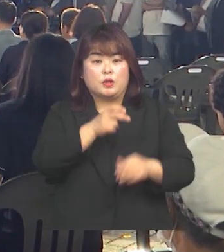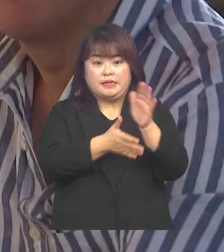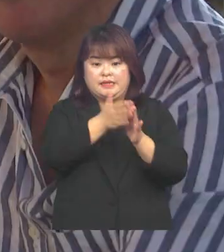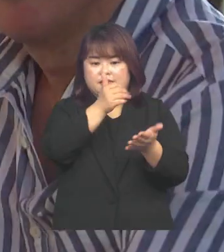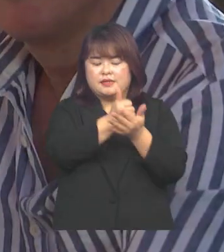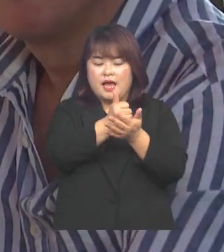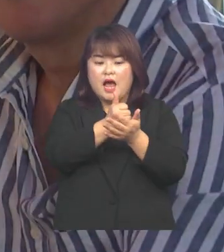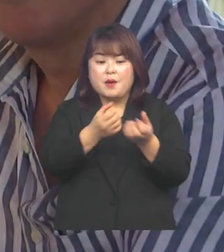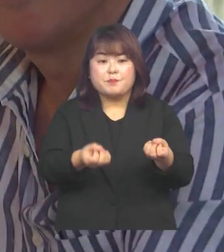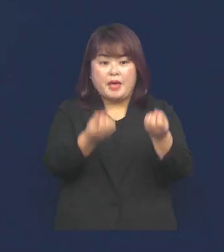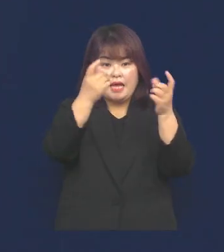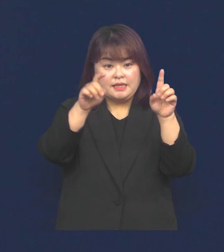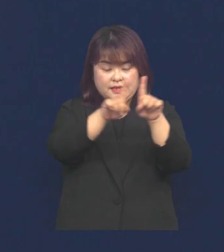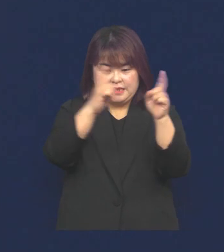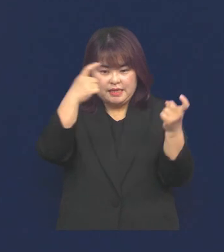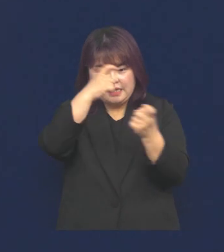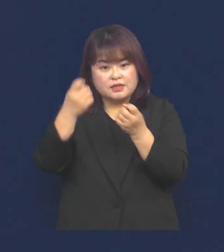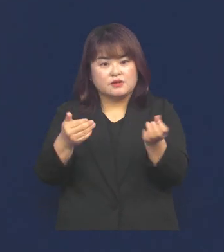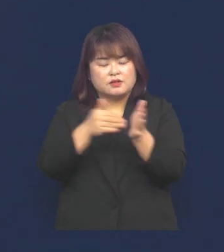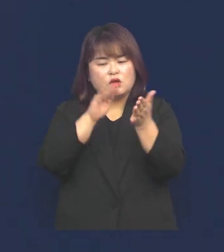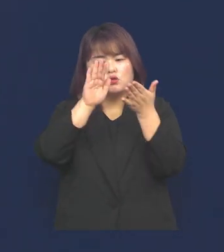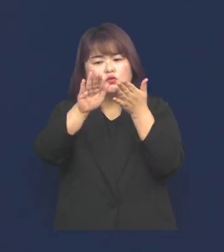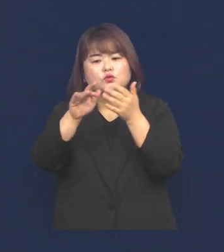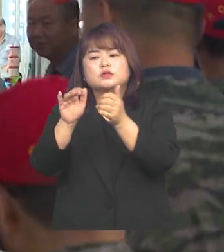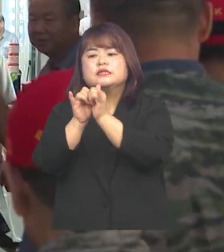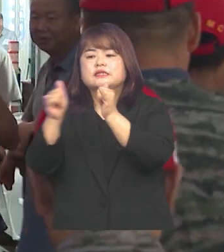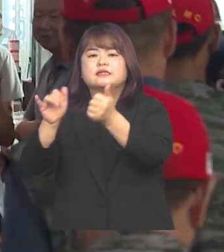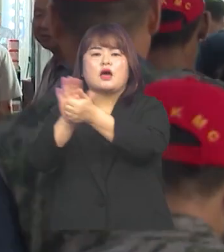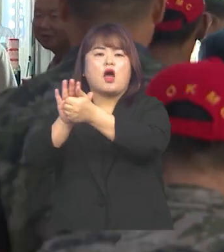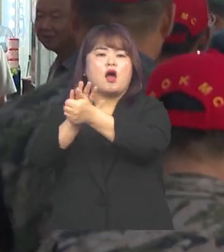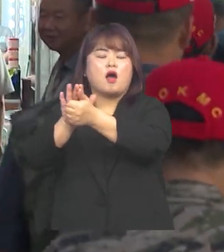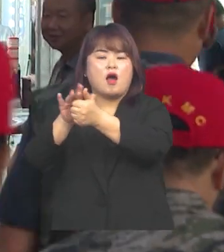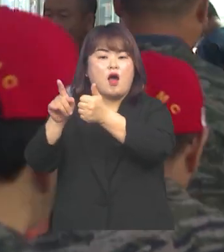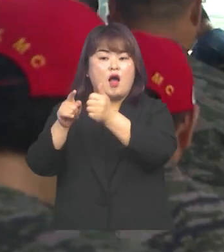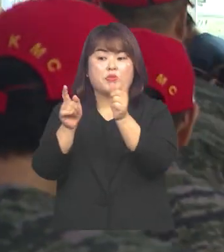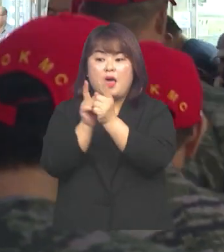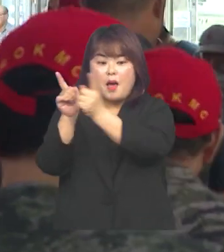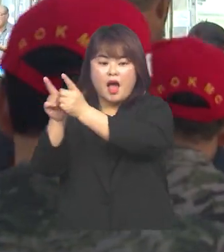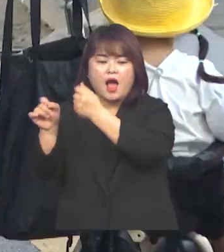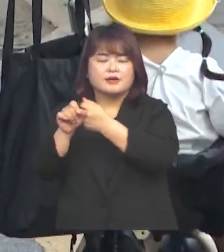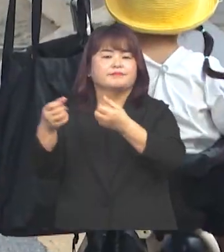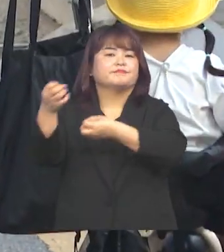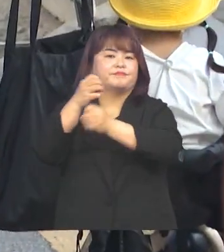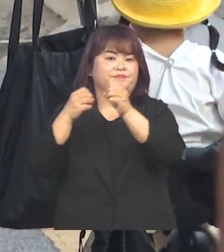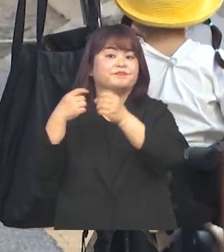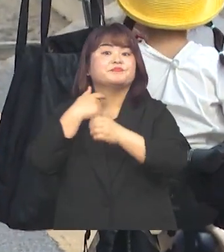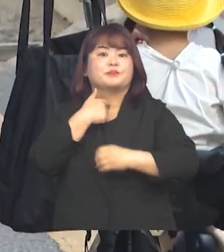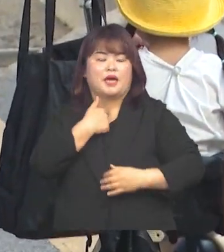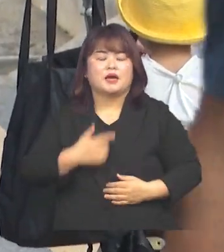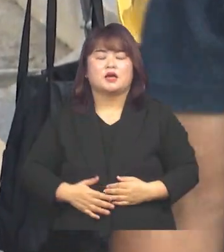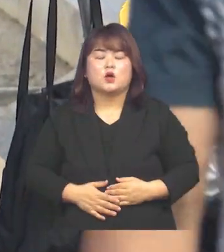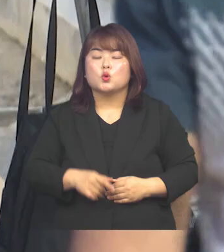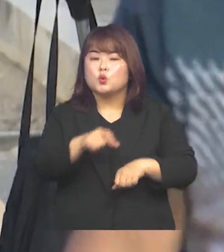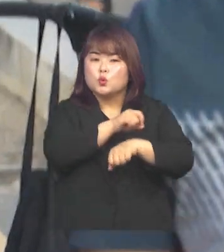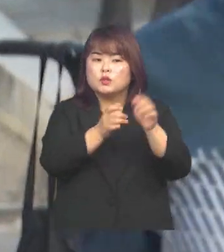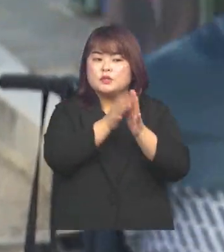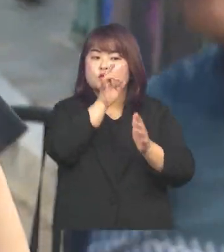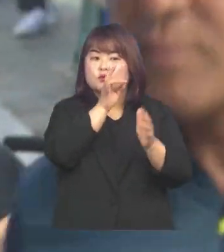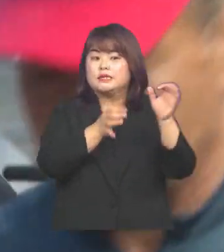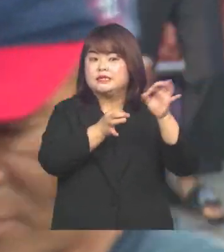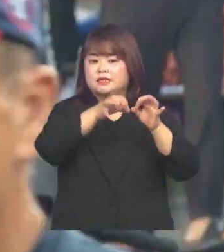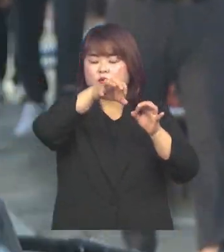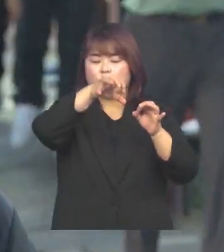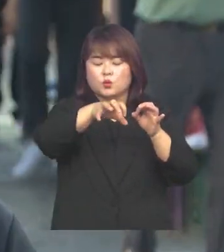개장식 이후 시장 곳곳을 돌며 상인들을 격려하고 시민들과 정담을 나눴습니다. 한편 용인중앙시장